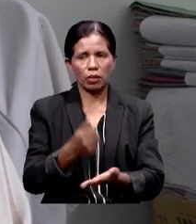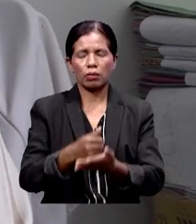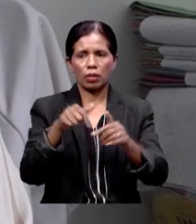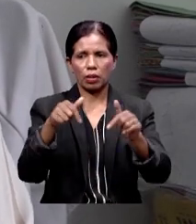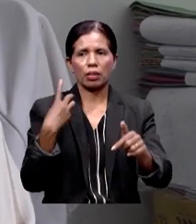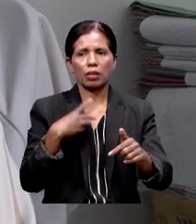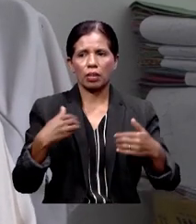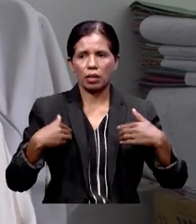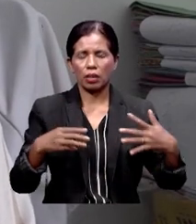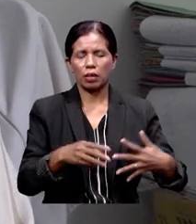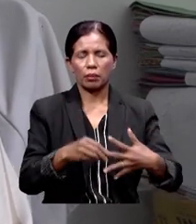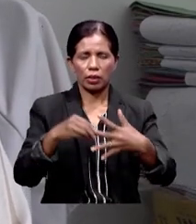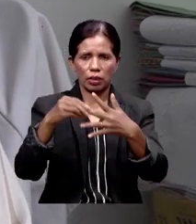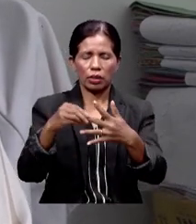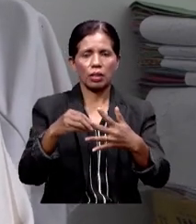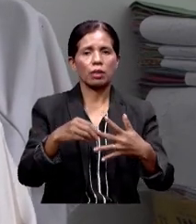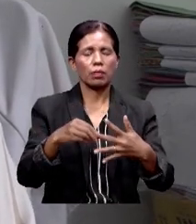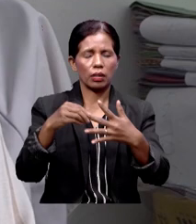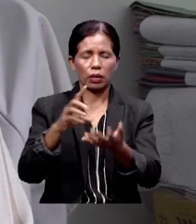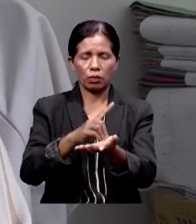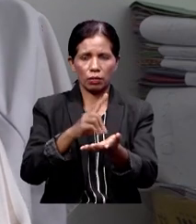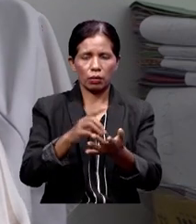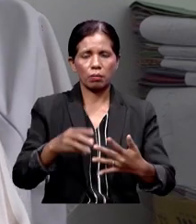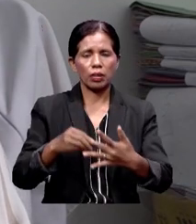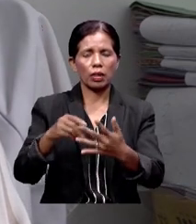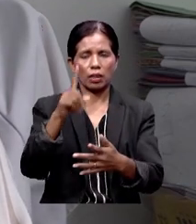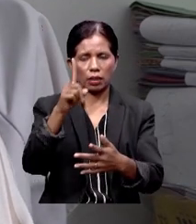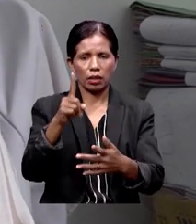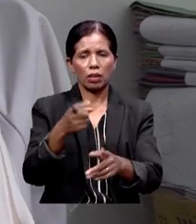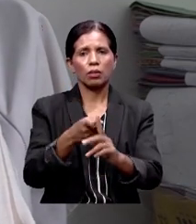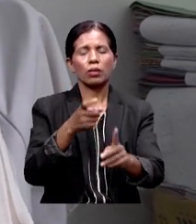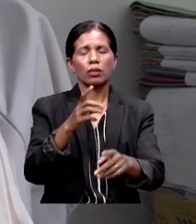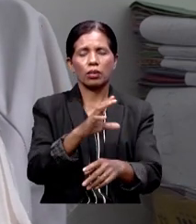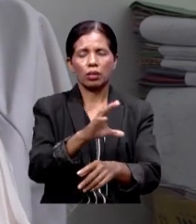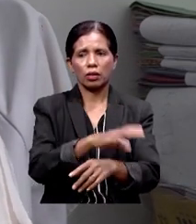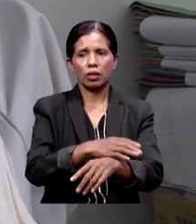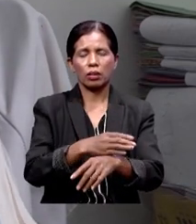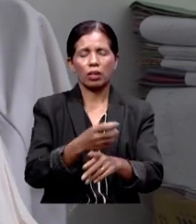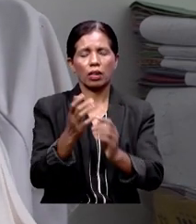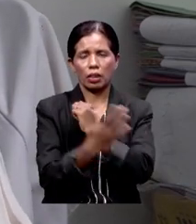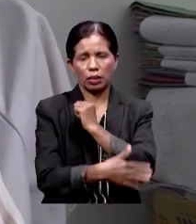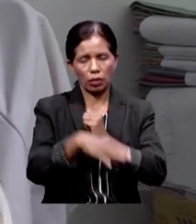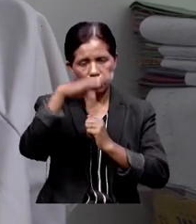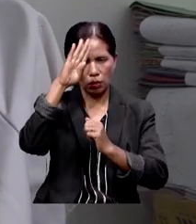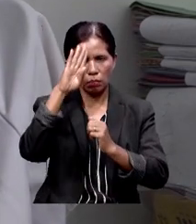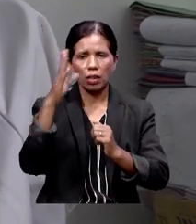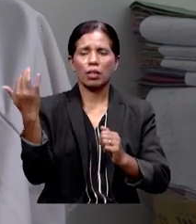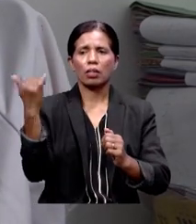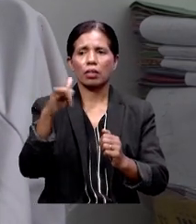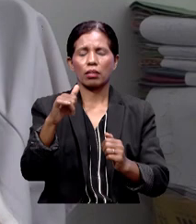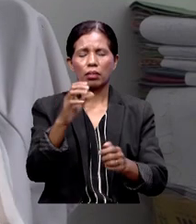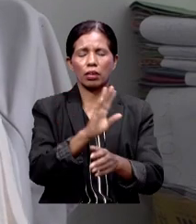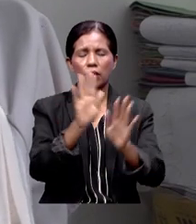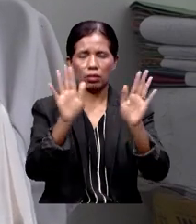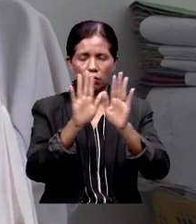ia especialista pediatria ida husi Cuba deve mak nia disponível segunda to domingo